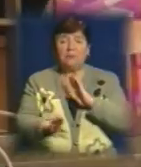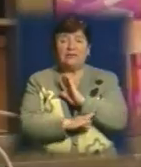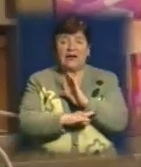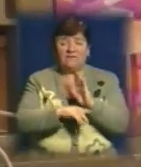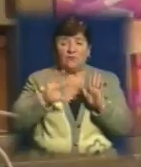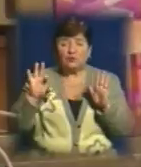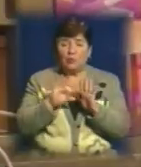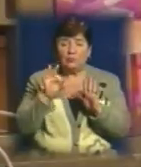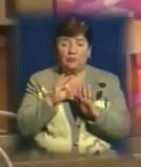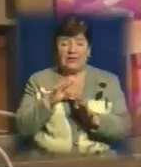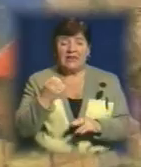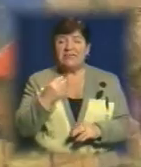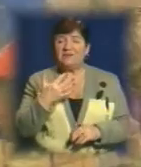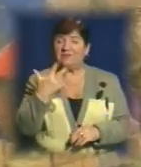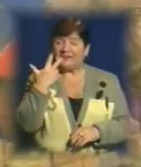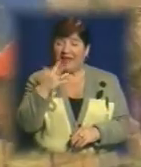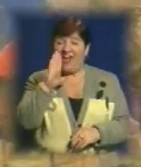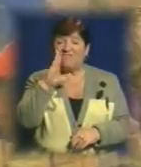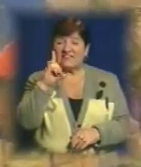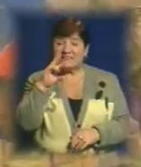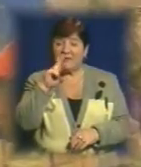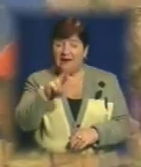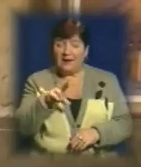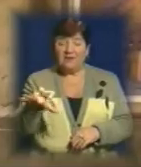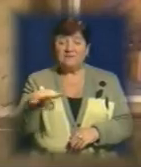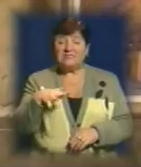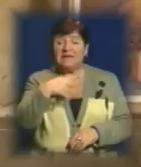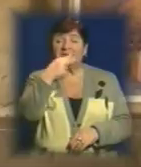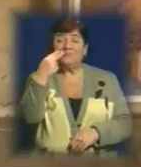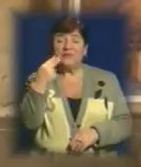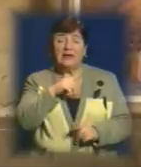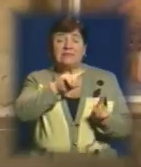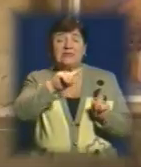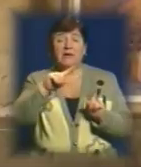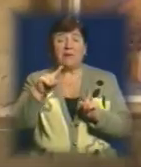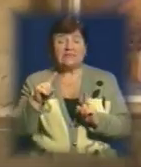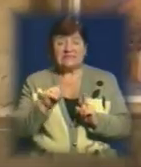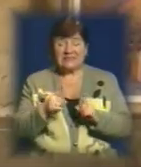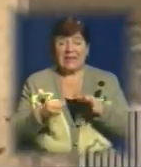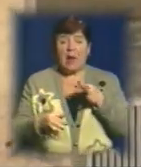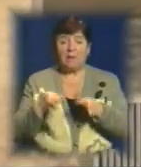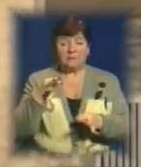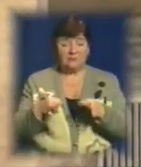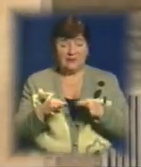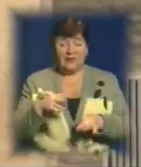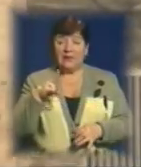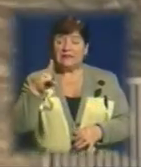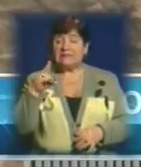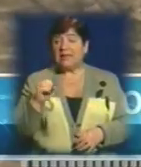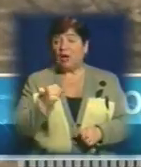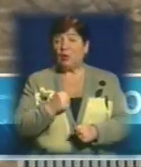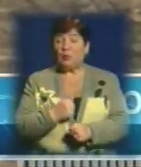на виставці «Щедрі люди Василі». Художник Василь Дуб на своїх полотнах зображує закарпатські пейзажі. Потепліло – це